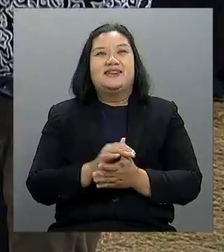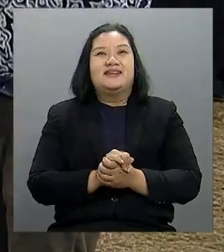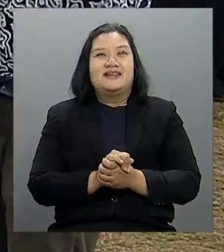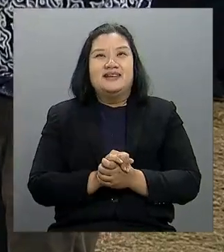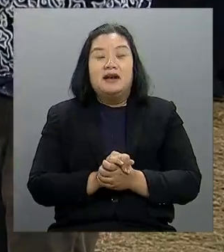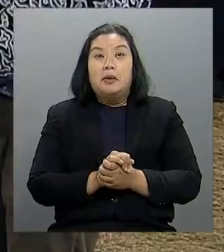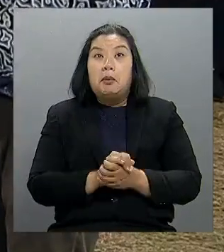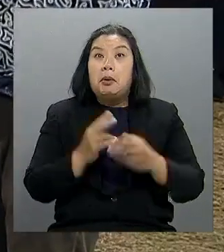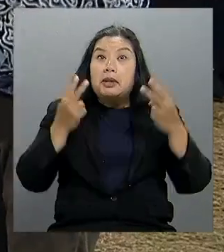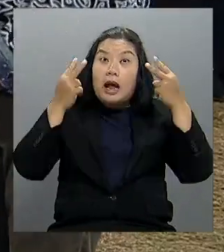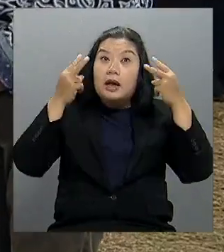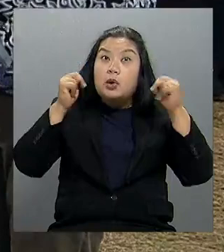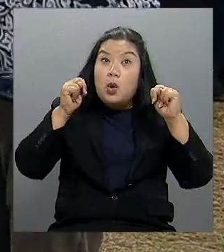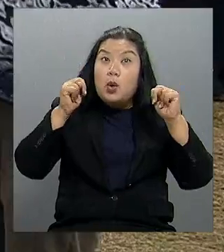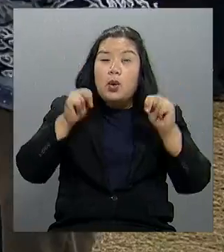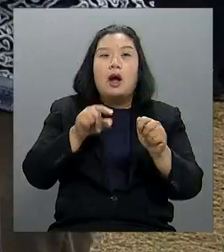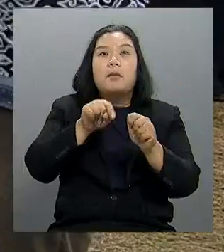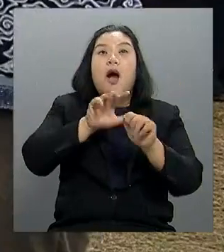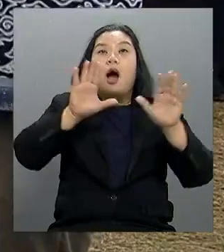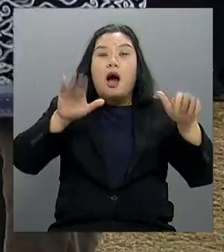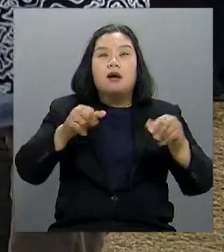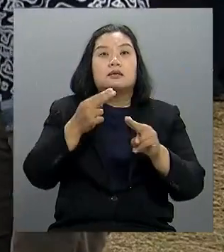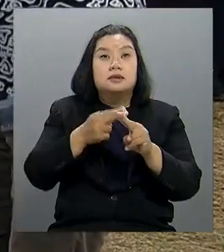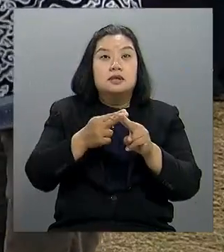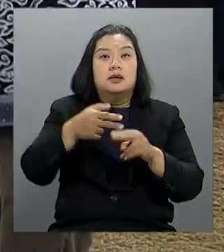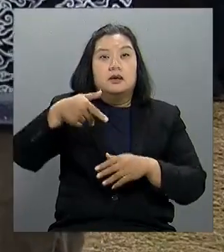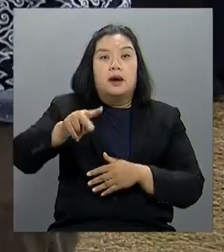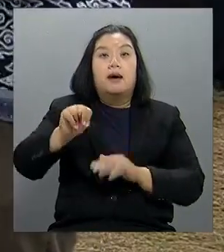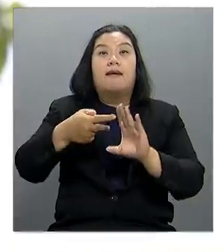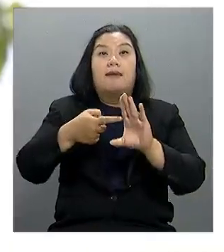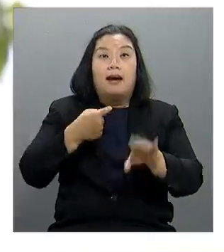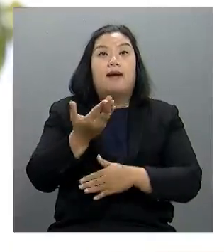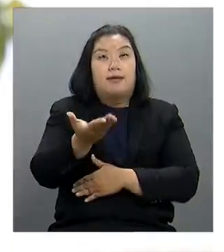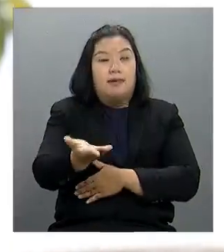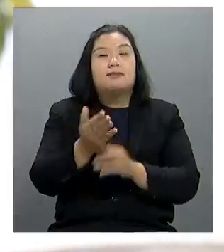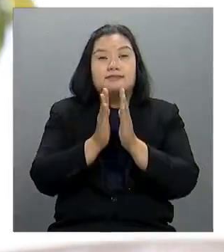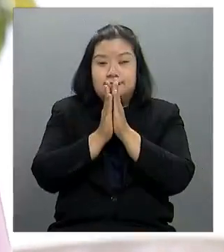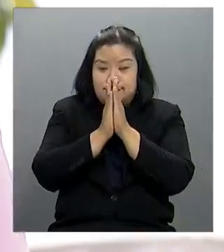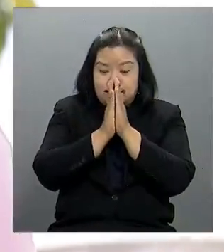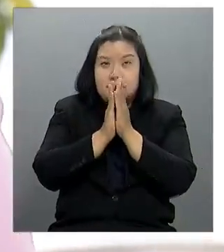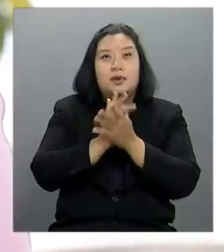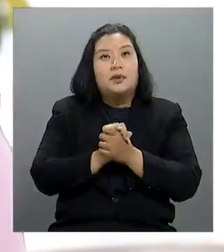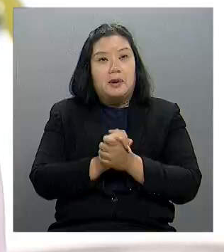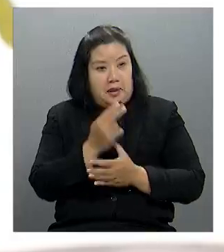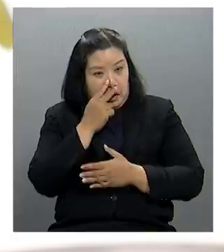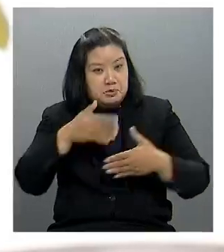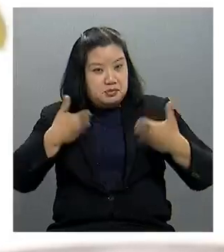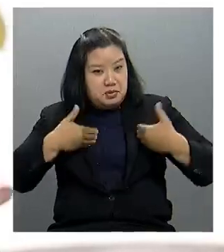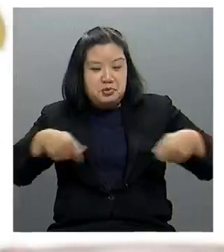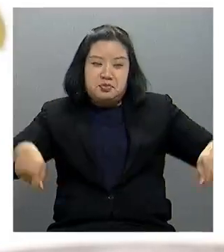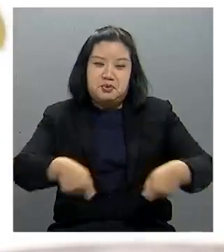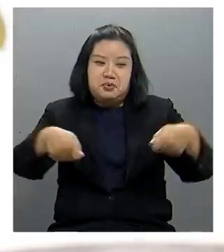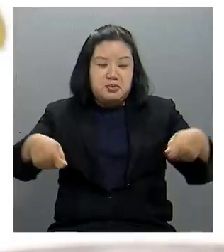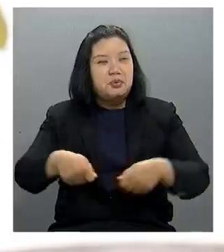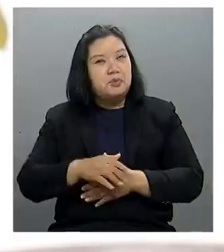นะคะคุณสมใจสุวรรณสุพนาสวัสดีค่ะ ค ่ ะสวัสดีค่ะ สวัสดีครับ กำลังสนุกสนานกันเลยนะคะ ค่ะ วันนี้ท่านนายก